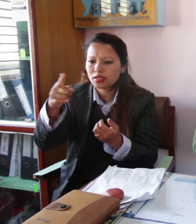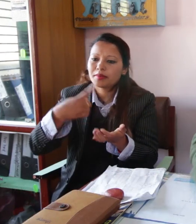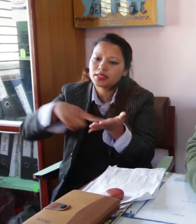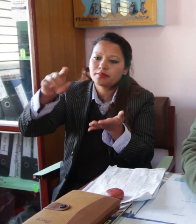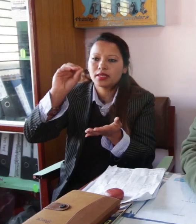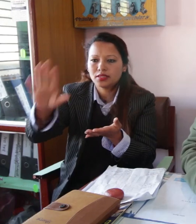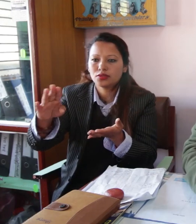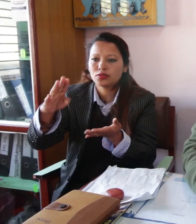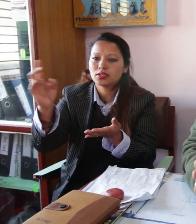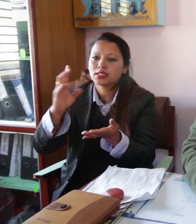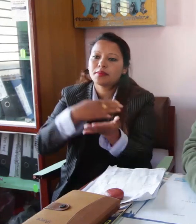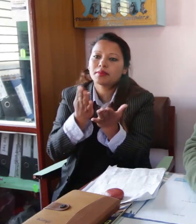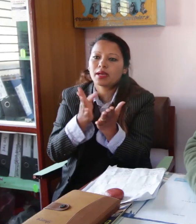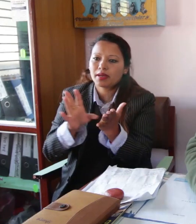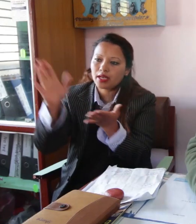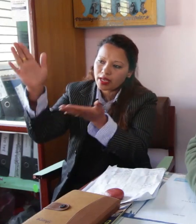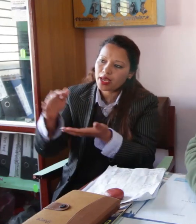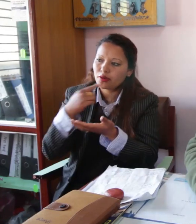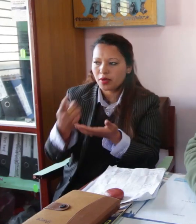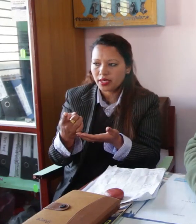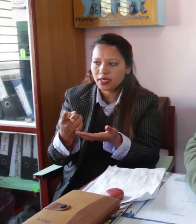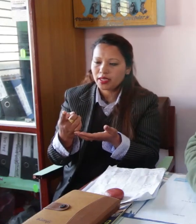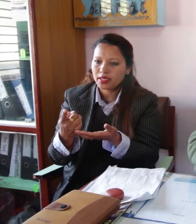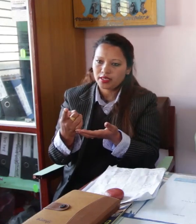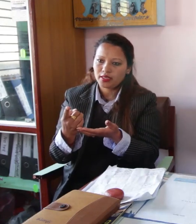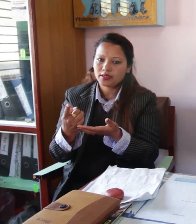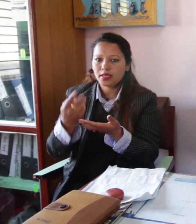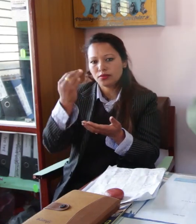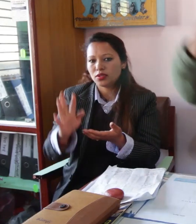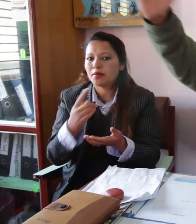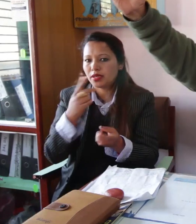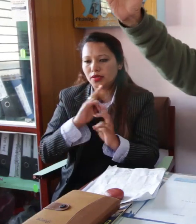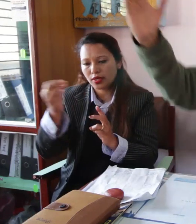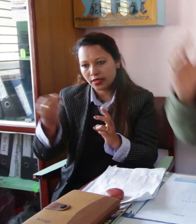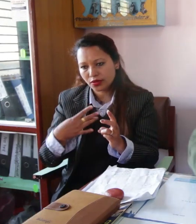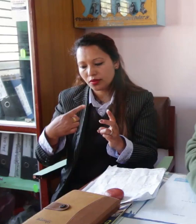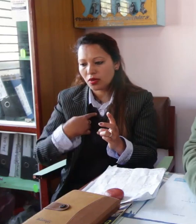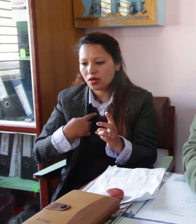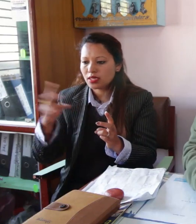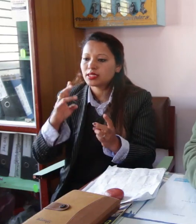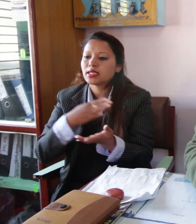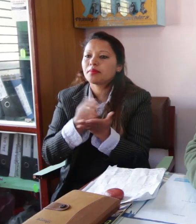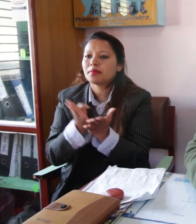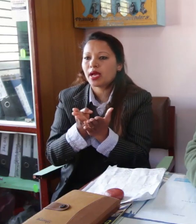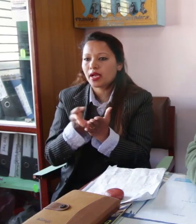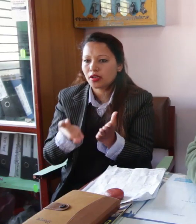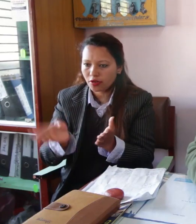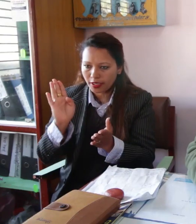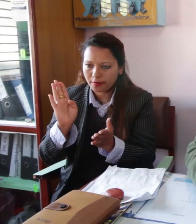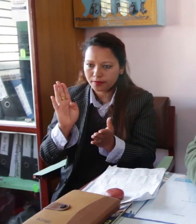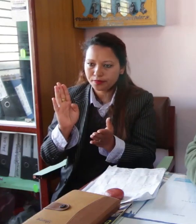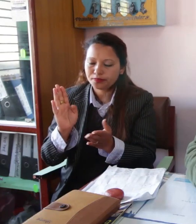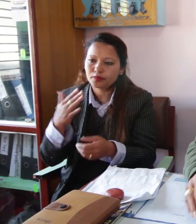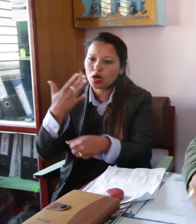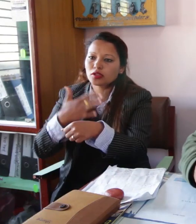क्यों होंच बाटा बिबाग गए बक्तपुरसान थीमी में गए